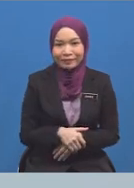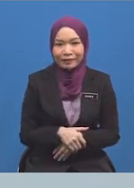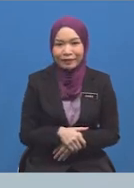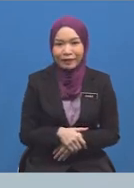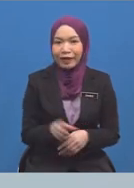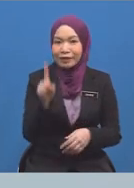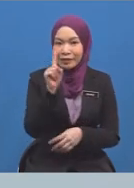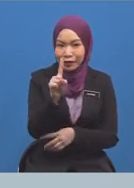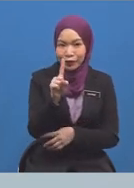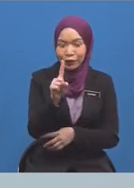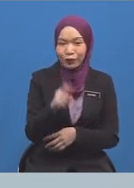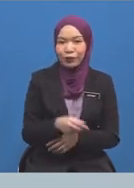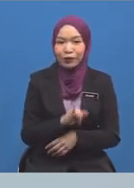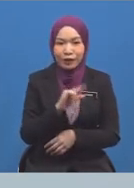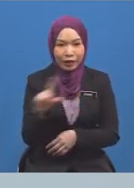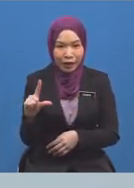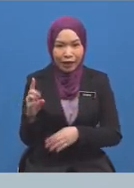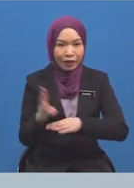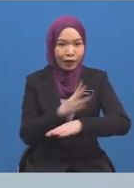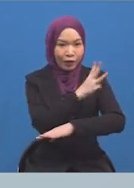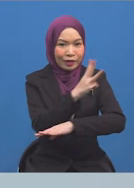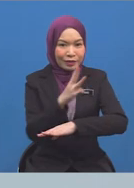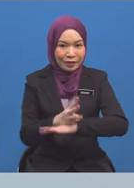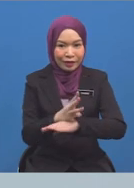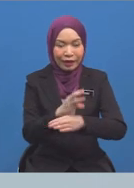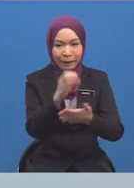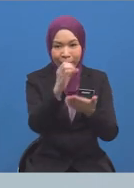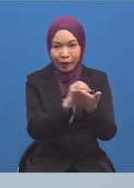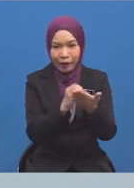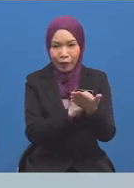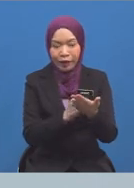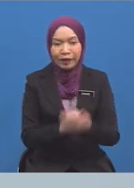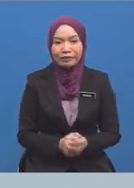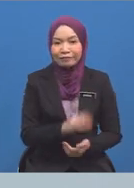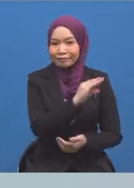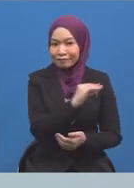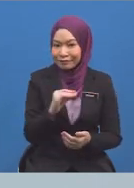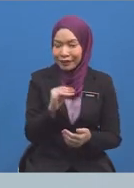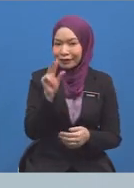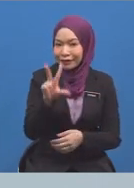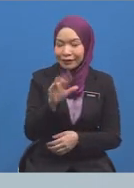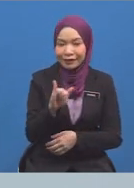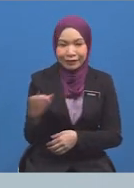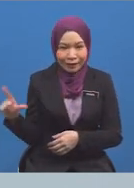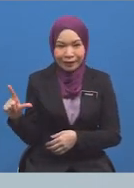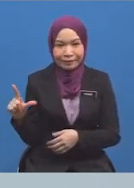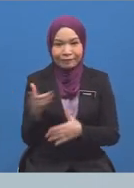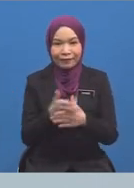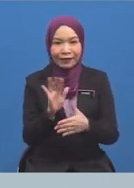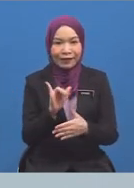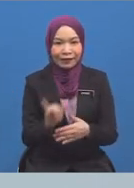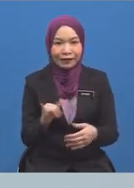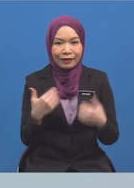satu merupakan kawasan yang Menoreh dan IG merupakan bahagian yang